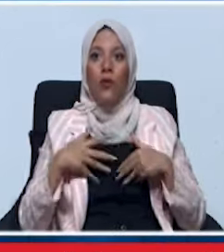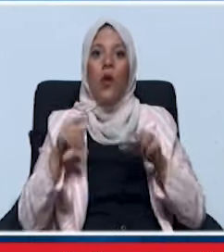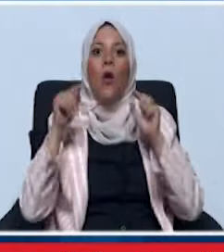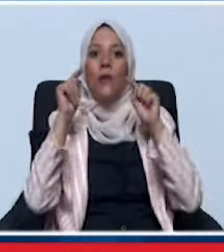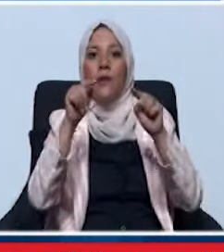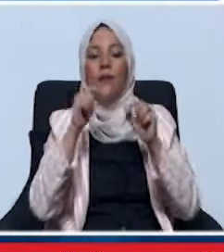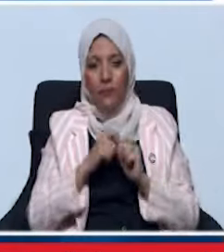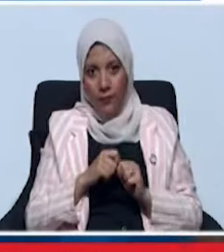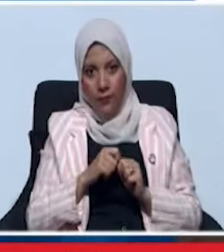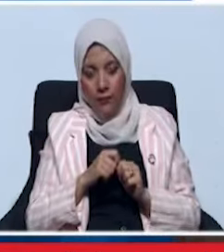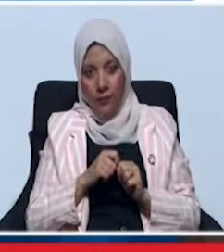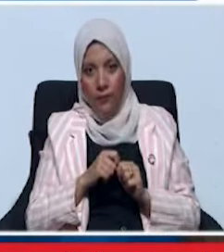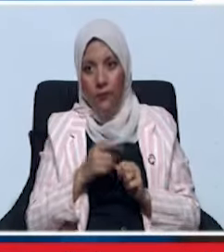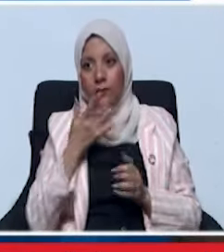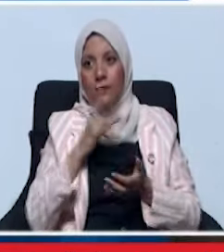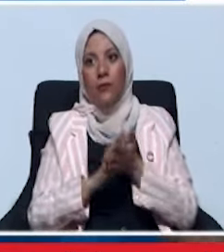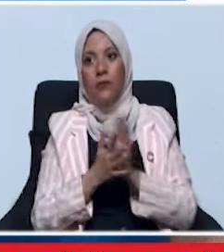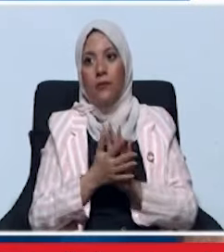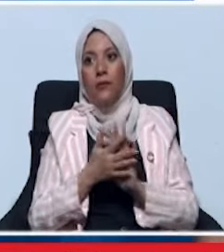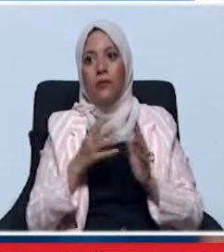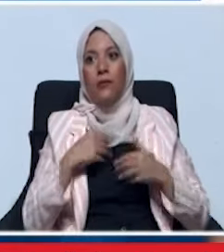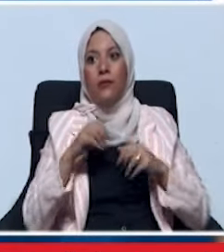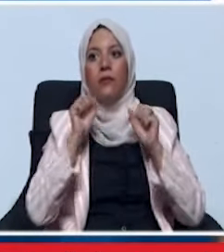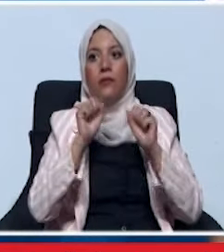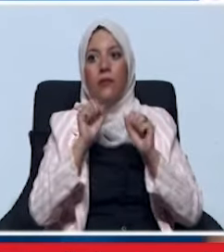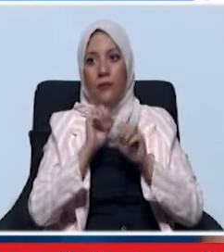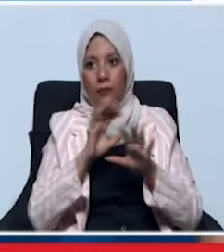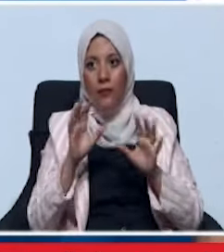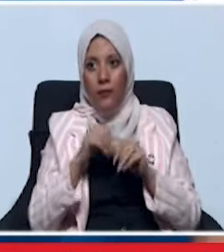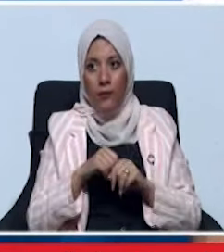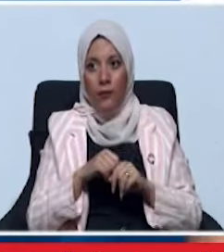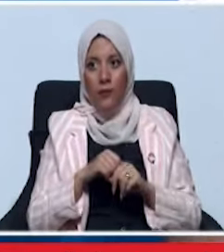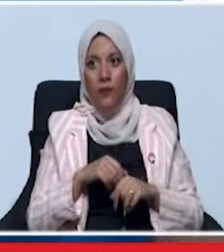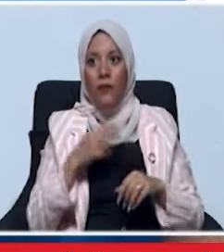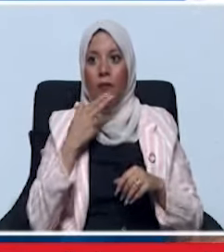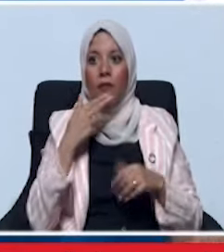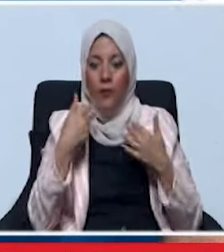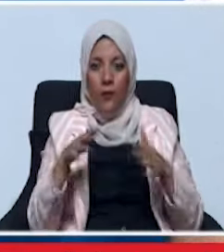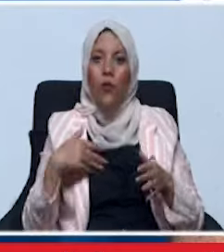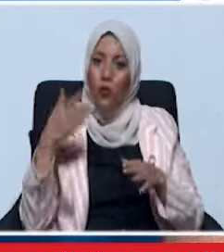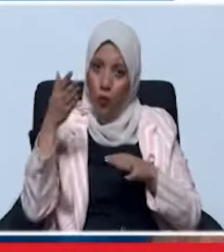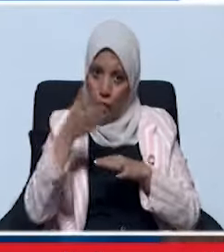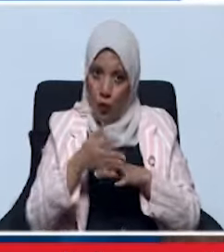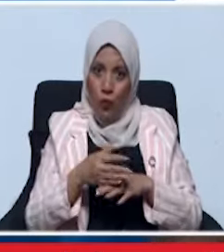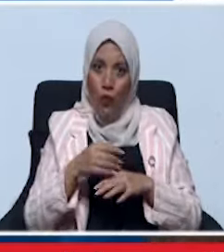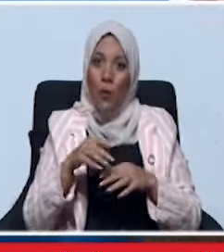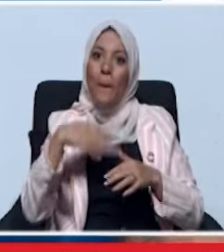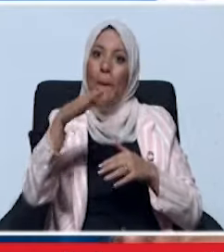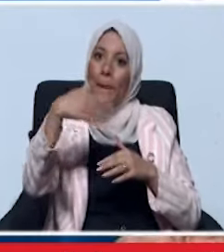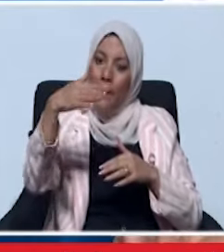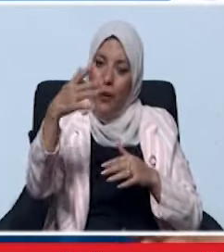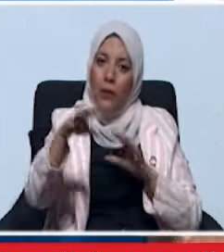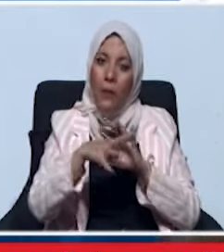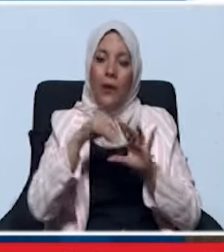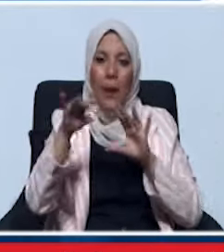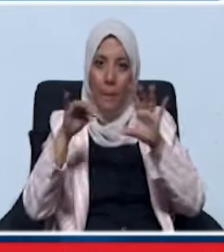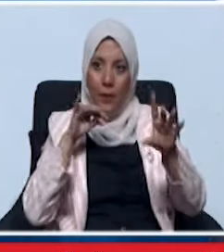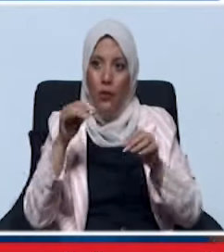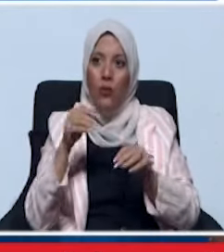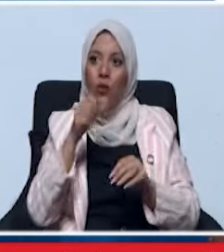عشان ما تحرش راح نفسك، انا حابب ابقى مع الاستاذ عمار الشريعي. قابلت الاستاذ عمار الشريعي وبدات عملنا اخترناك